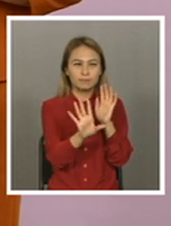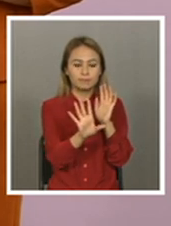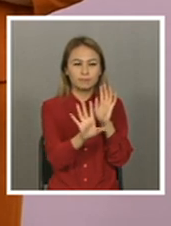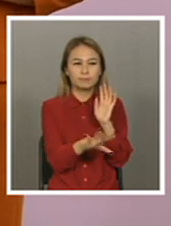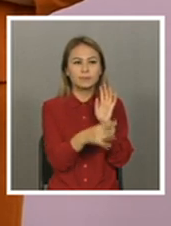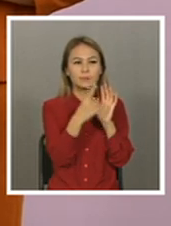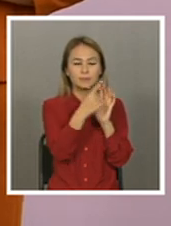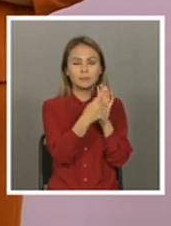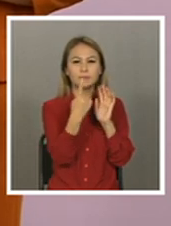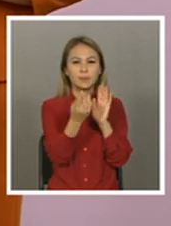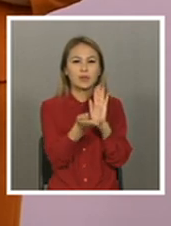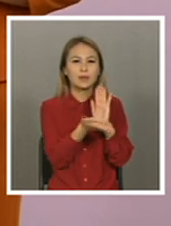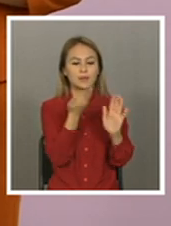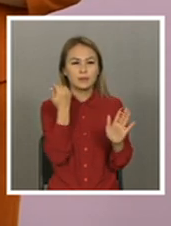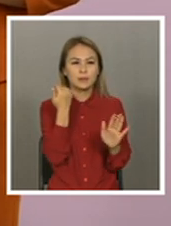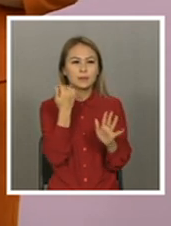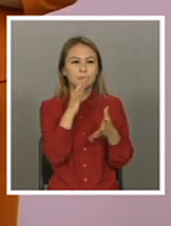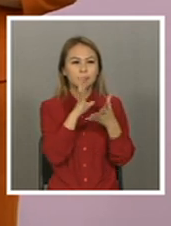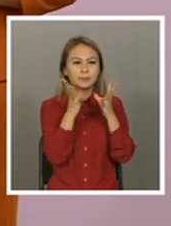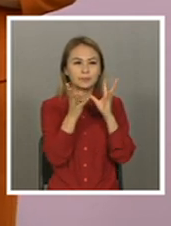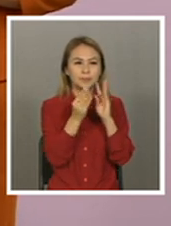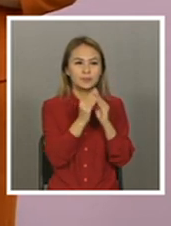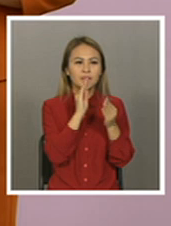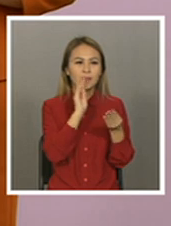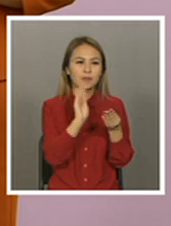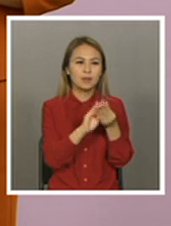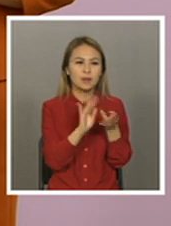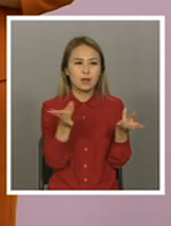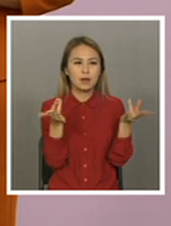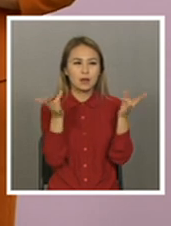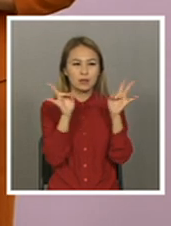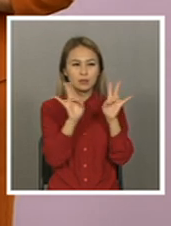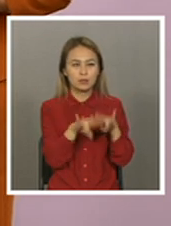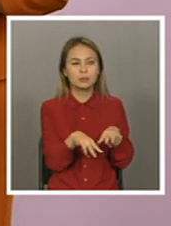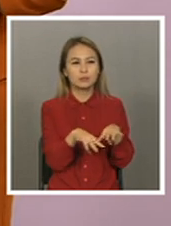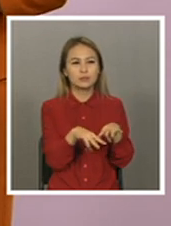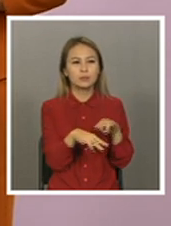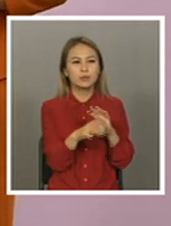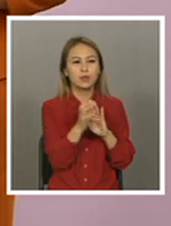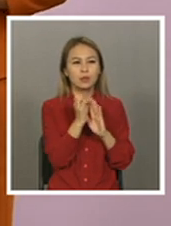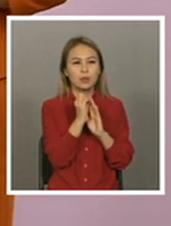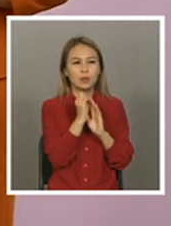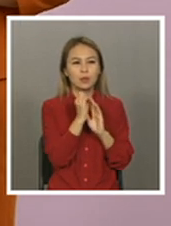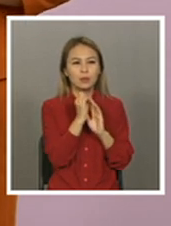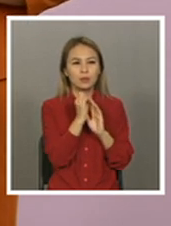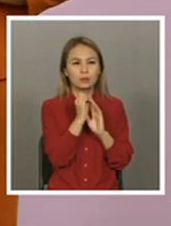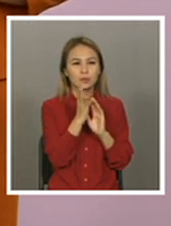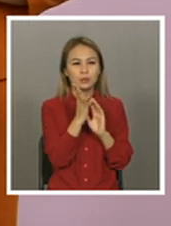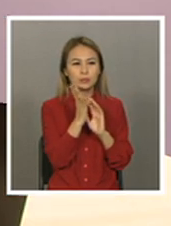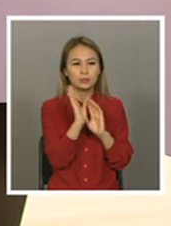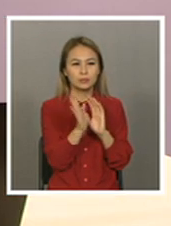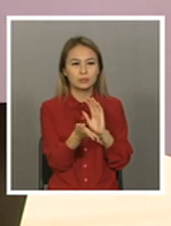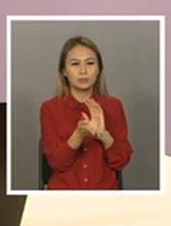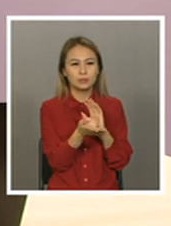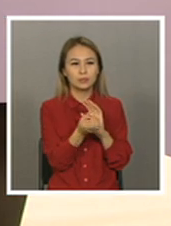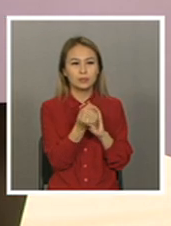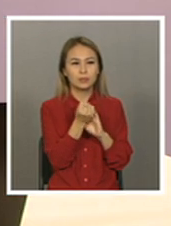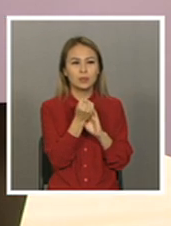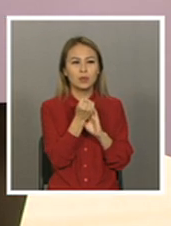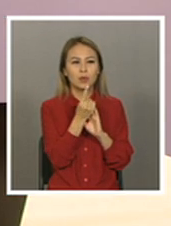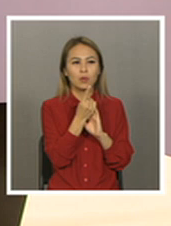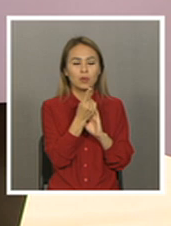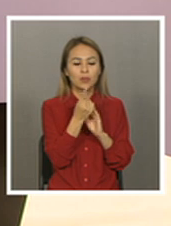Бірліктен бірлікті азайтамыз. Ондық өзгерсіз қалады. 19 пен 5-тің айырмасы, балалар, 14-ке тең.